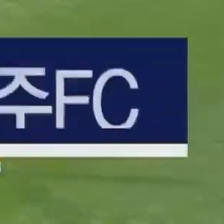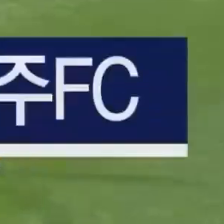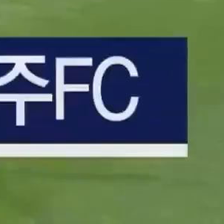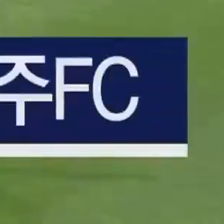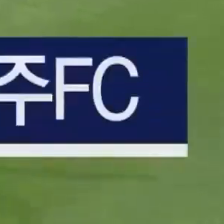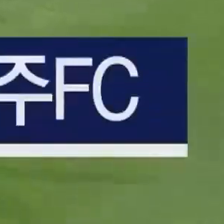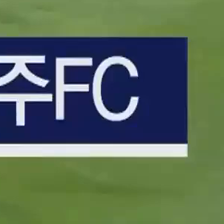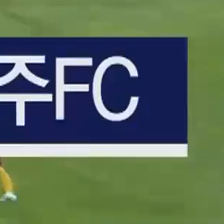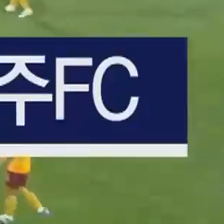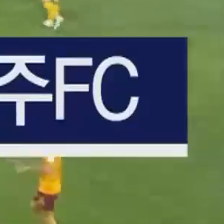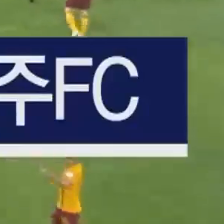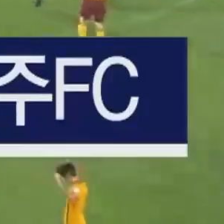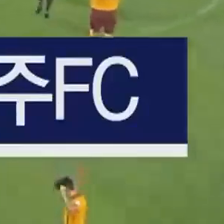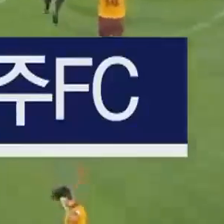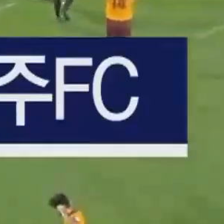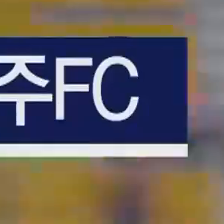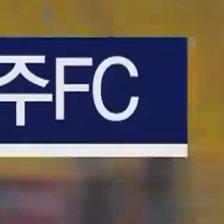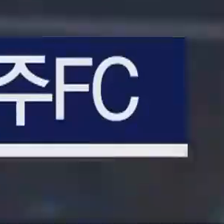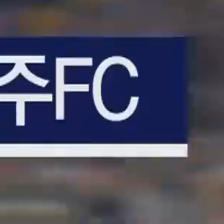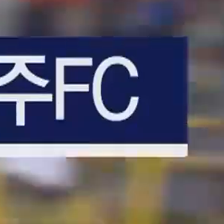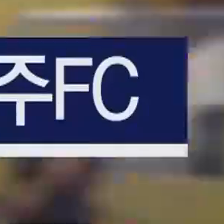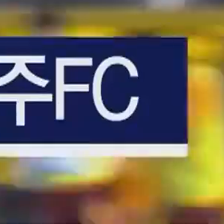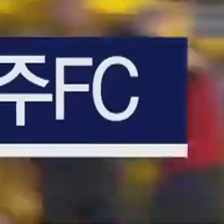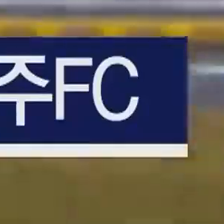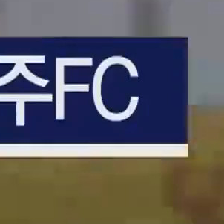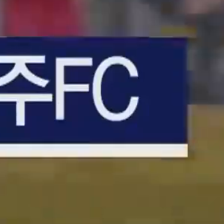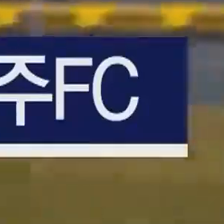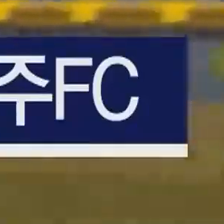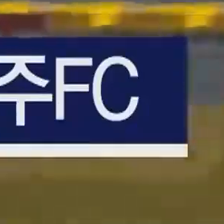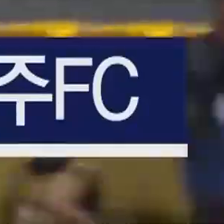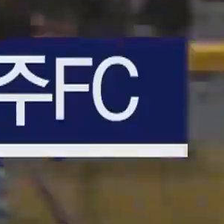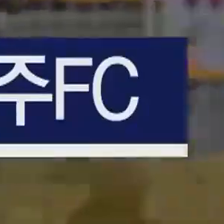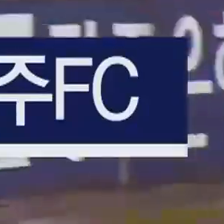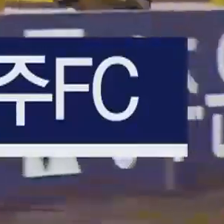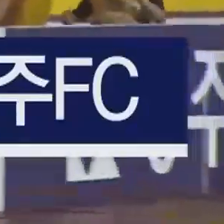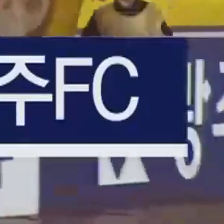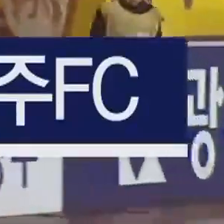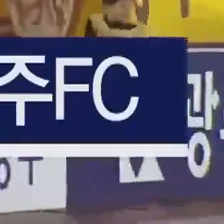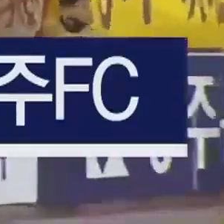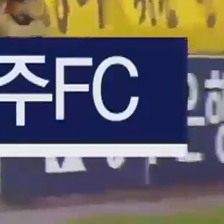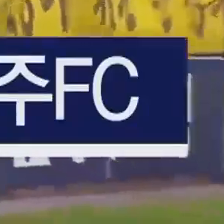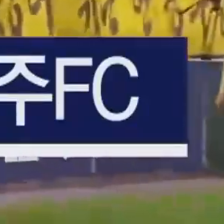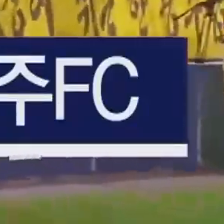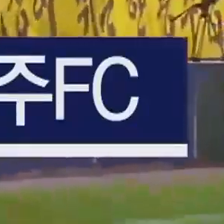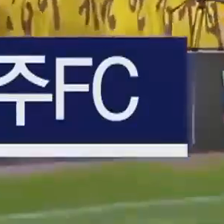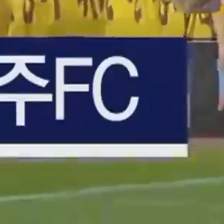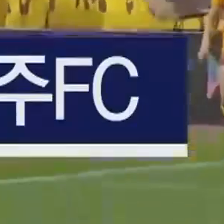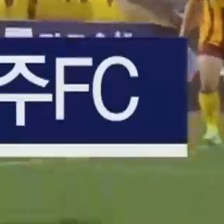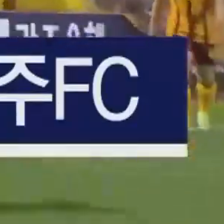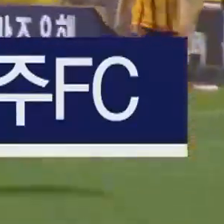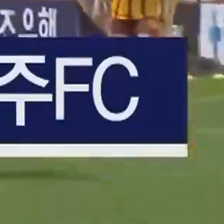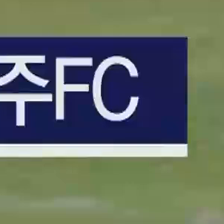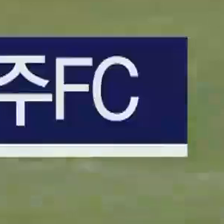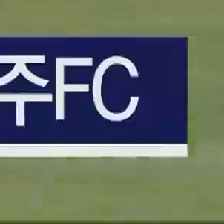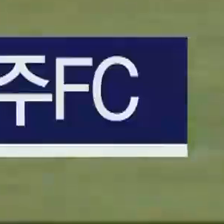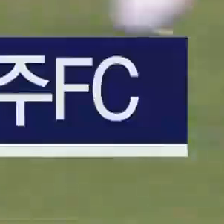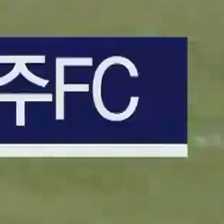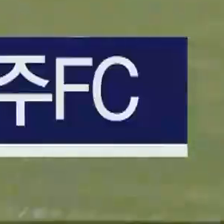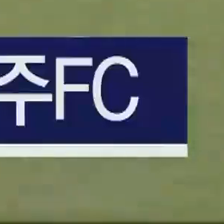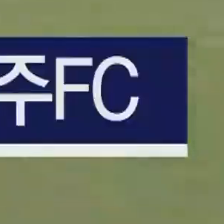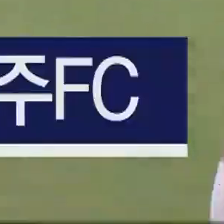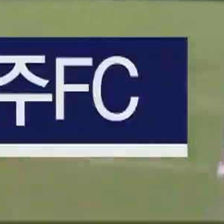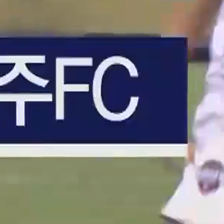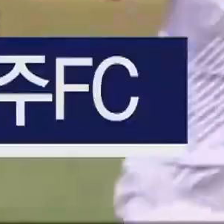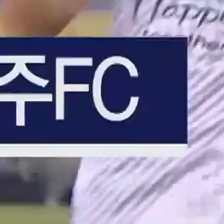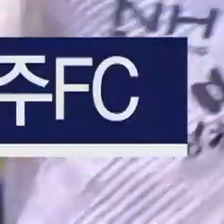팀의 프랜차이즈 스타 엄지성의 스완지시티 이적으로 광주FC의 고심이 깊어지고 있습니다. 전방위 공격력을 갖춘 엄지성의